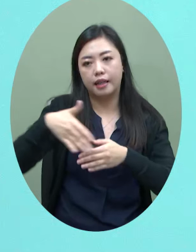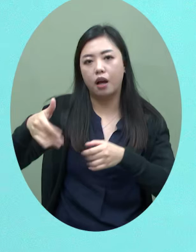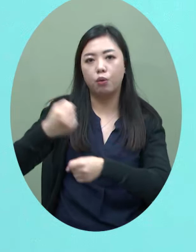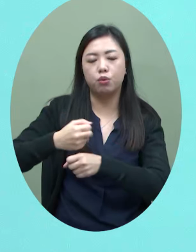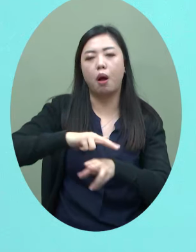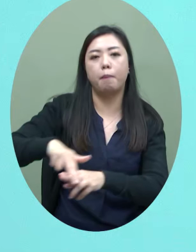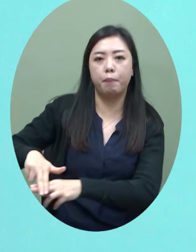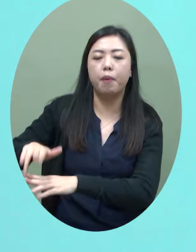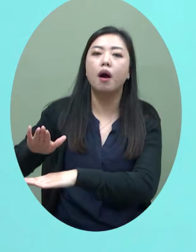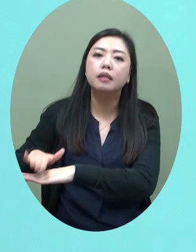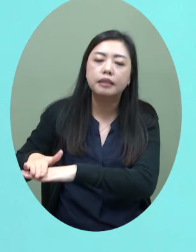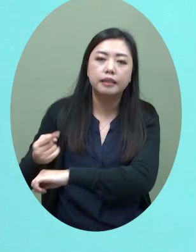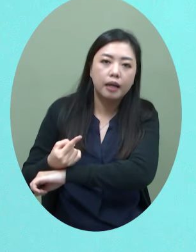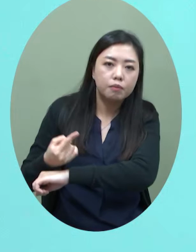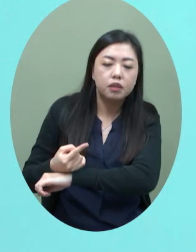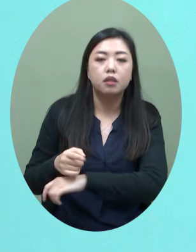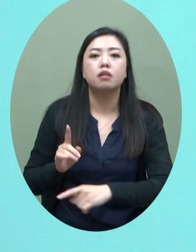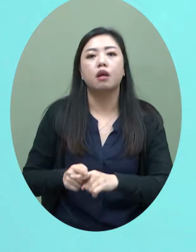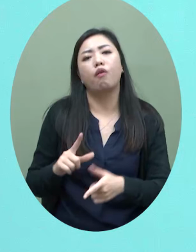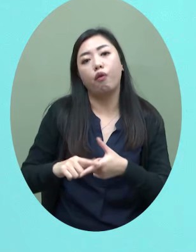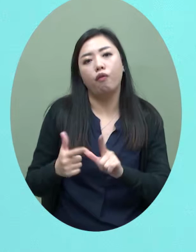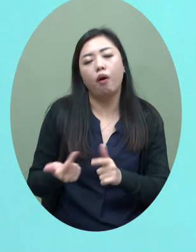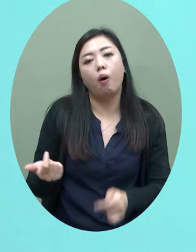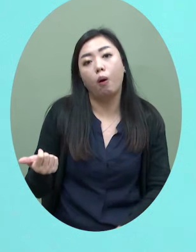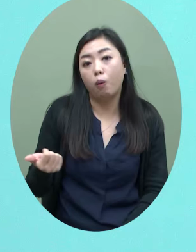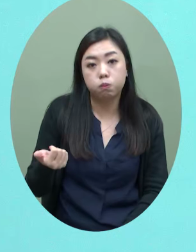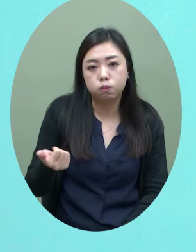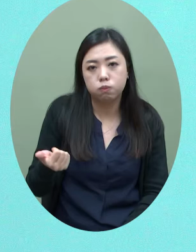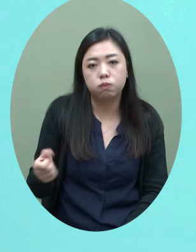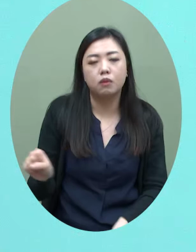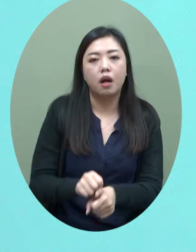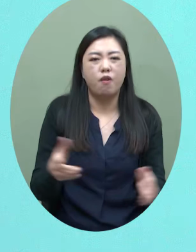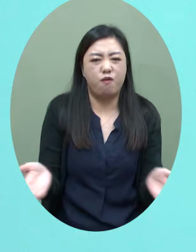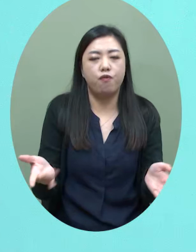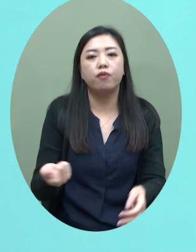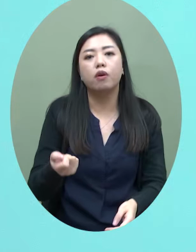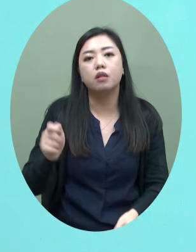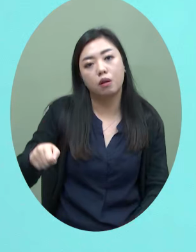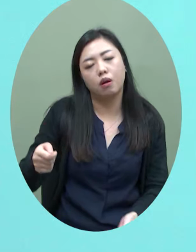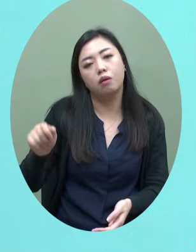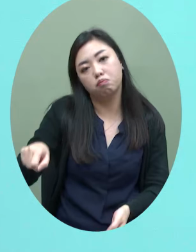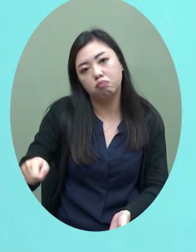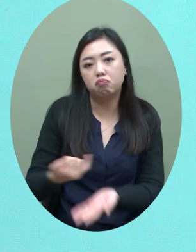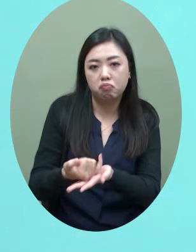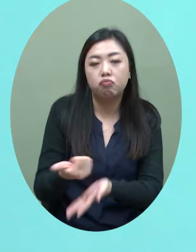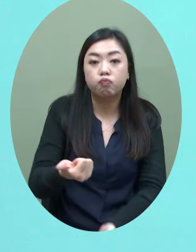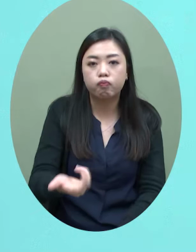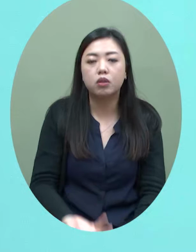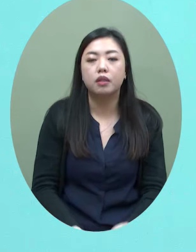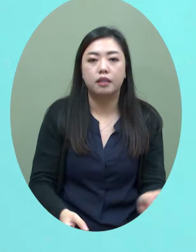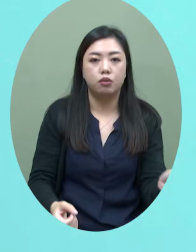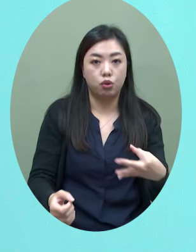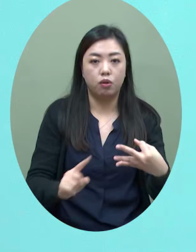工作暫時放一放，亦都係一個方法咧，係可以加快呢個審議。咁啊，第三當然喺審議過程